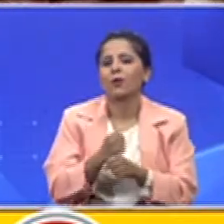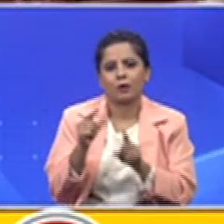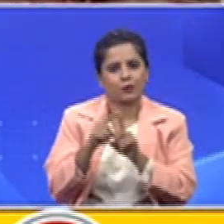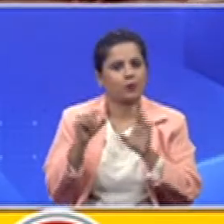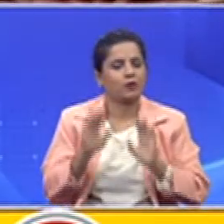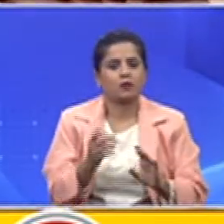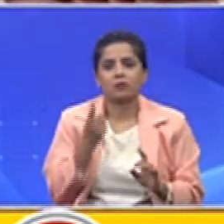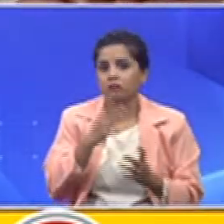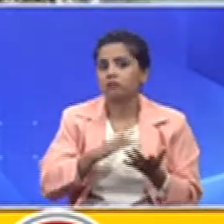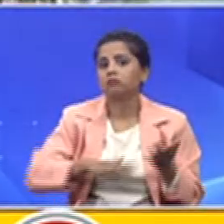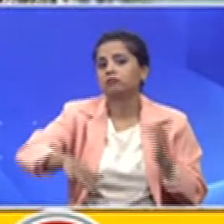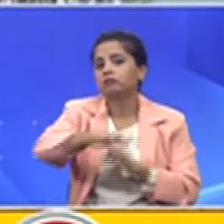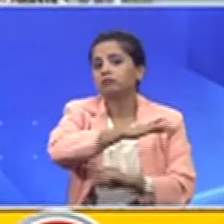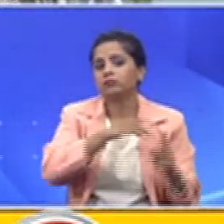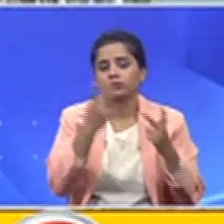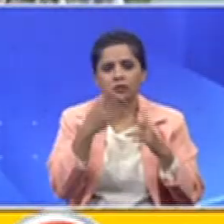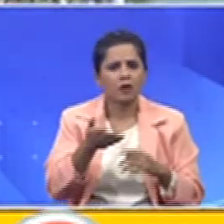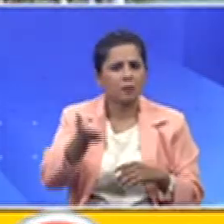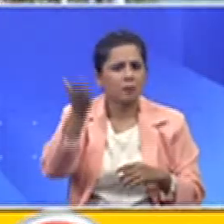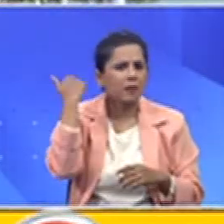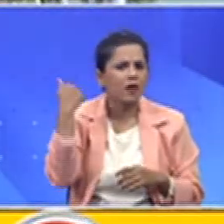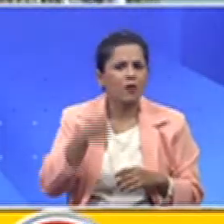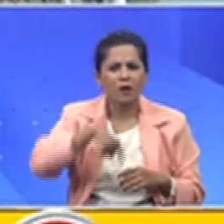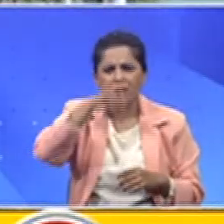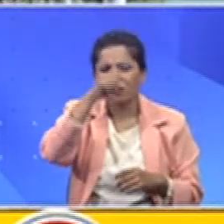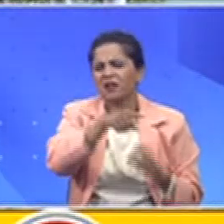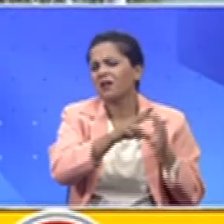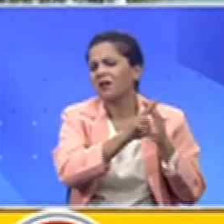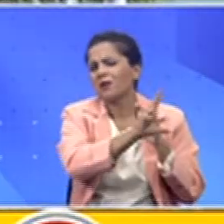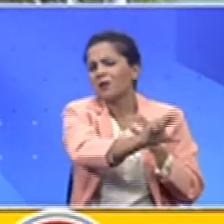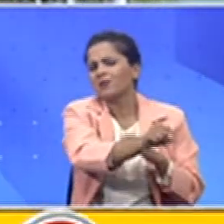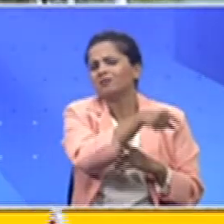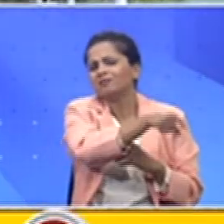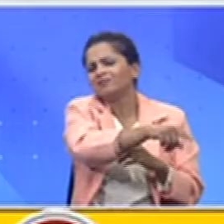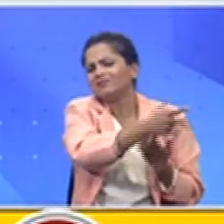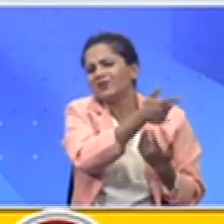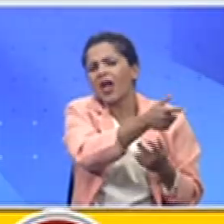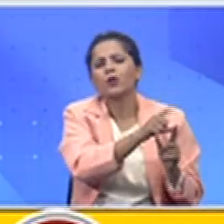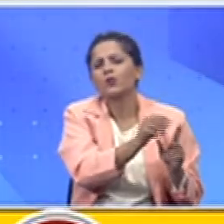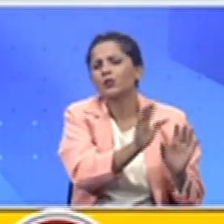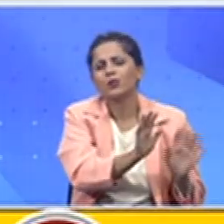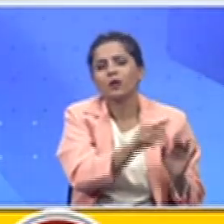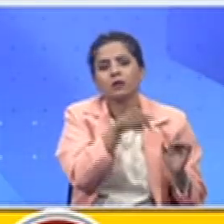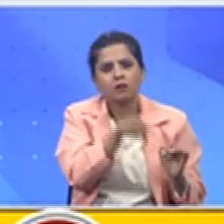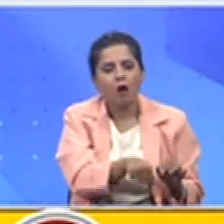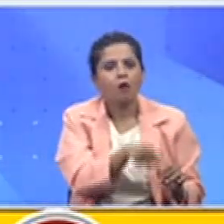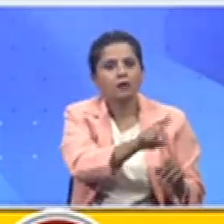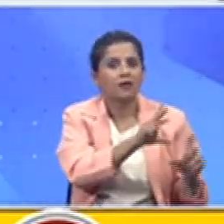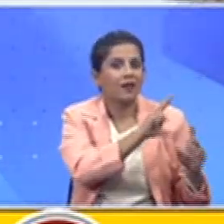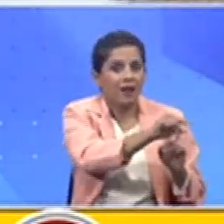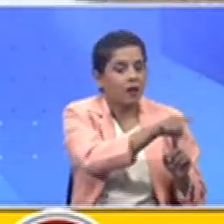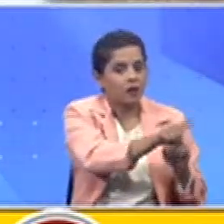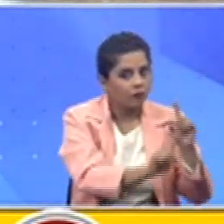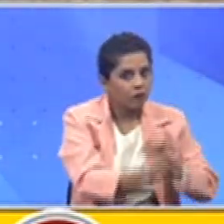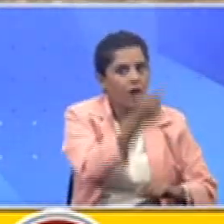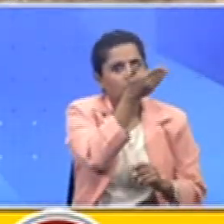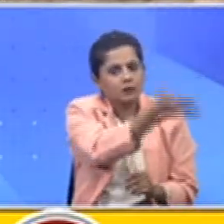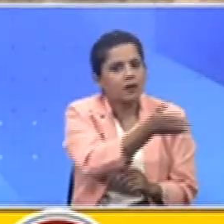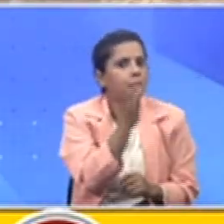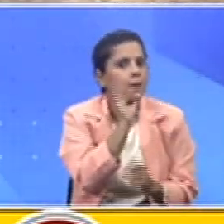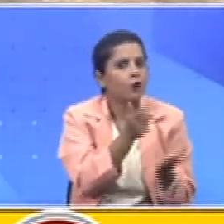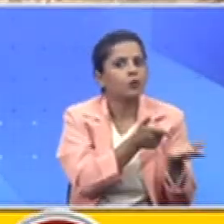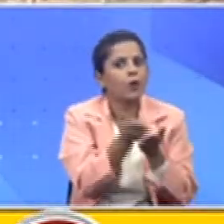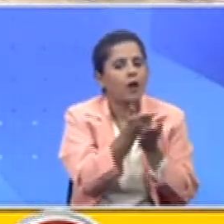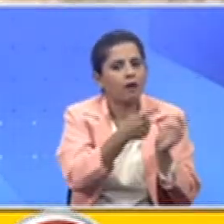जिन क्षेत्रों को कभी देश का आखिरी छोर माना गया था, उन्हें अब देश का प्रथम गांव